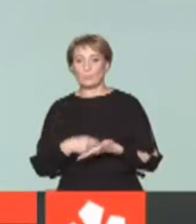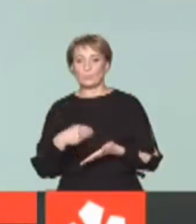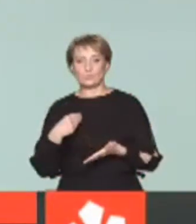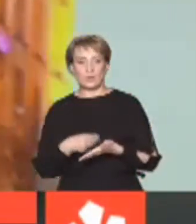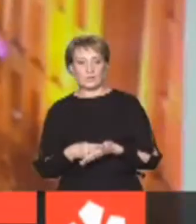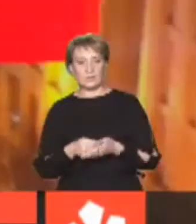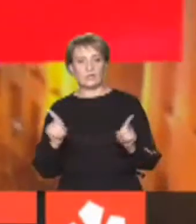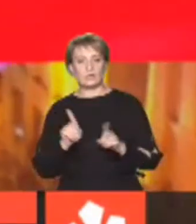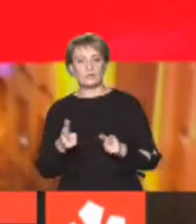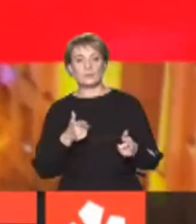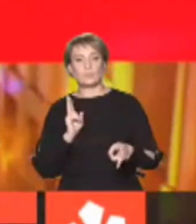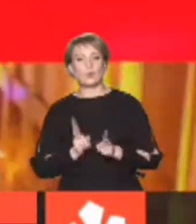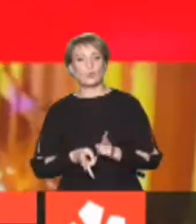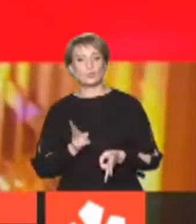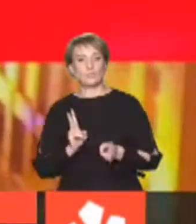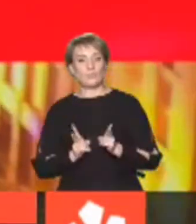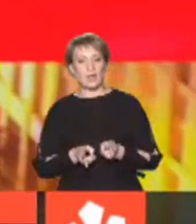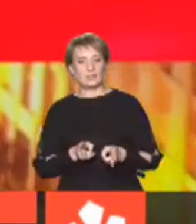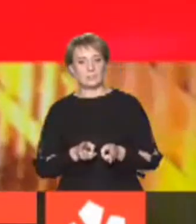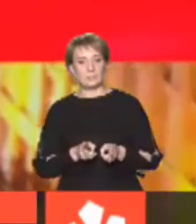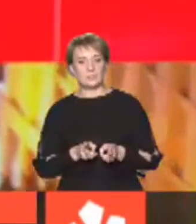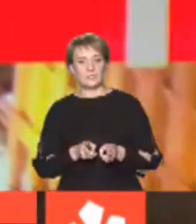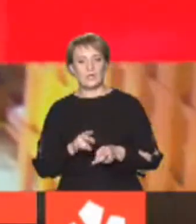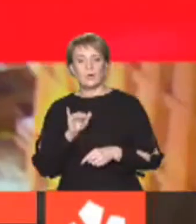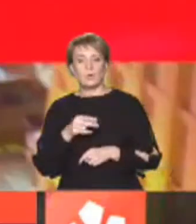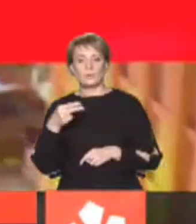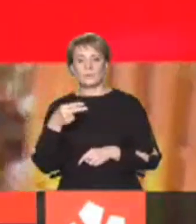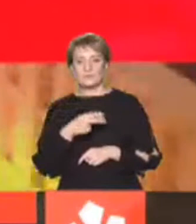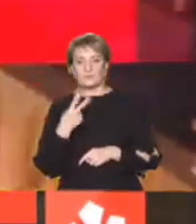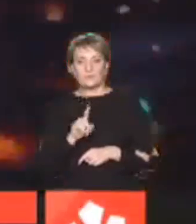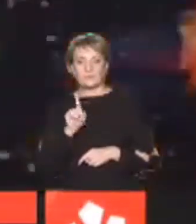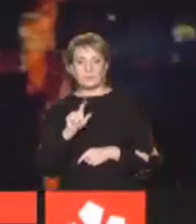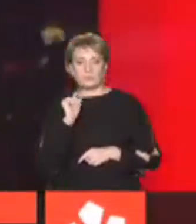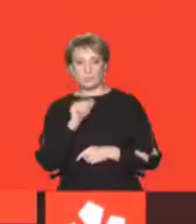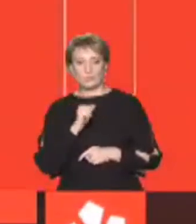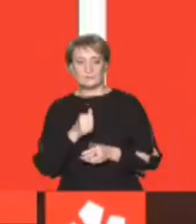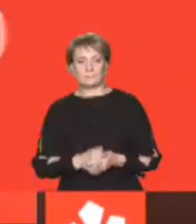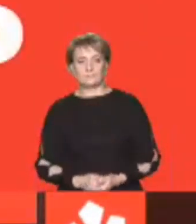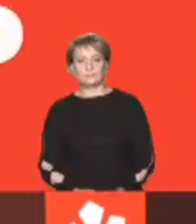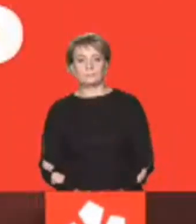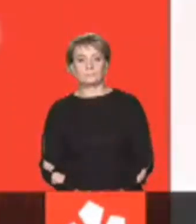і що готуватимете у 2021 році.